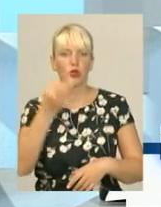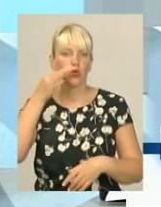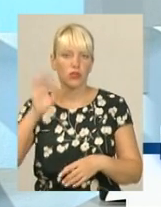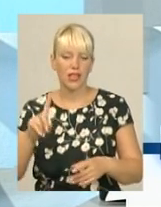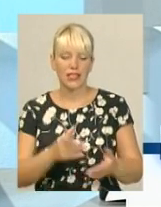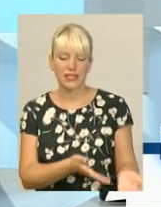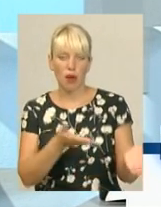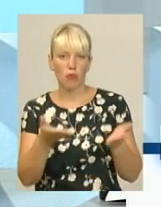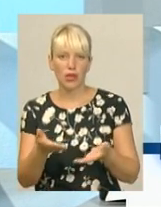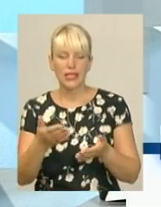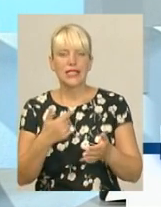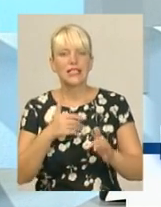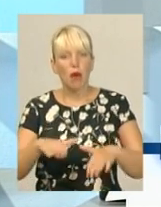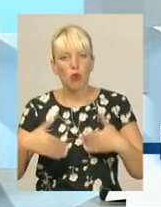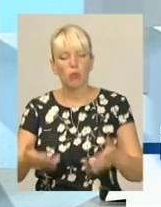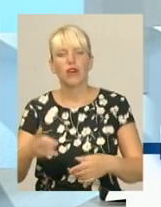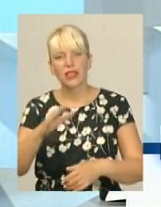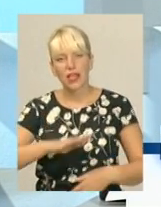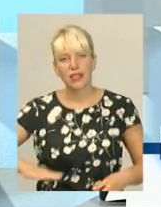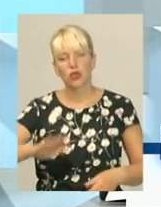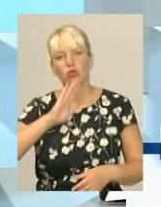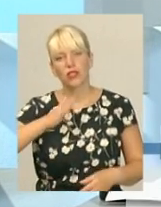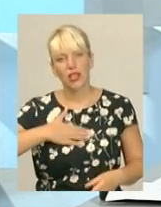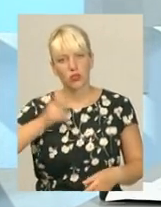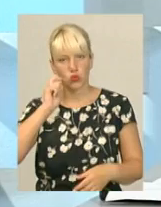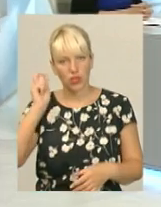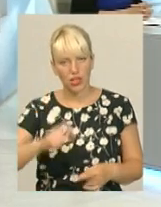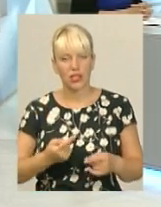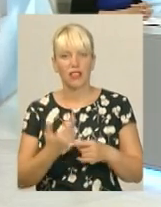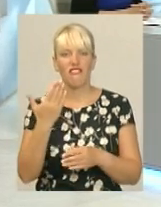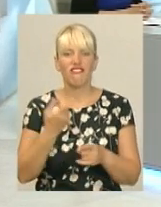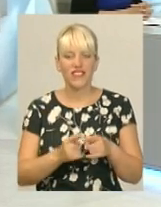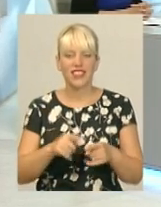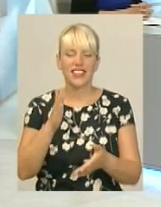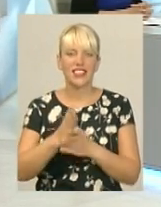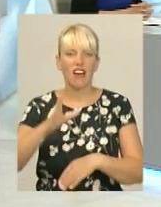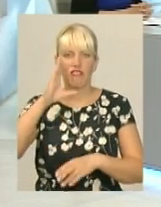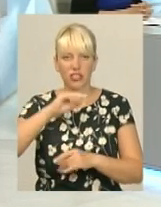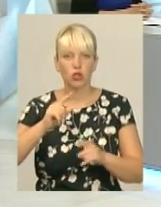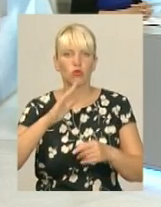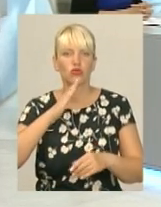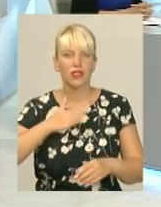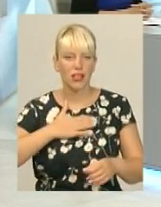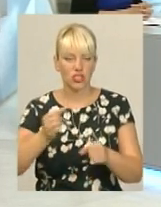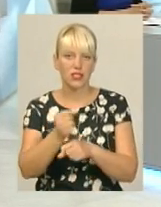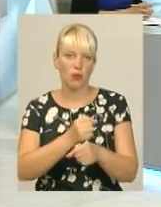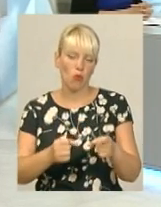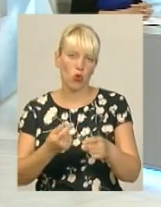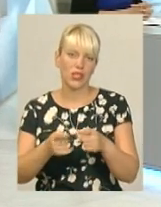території нашої області, на території України, він є надзвичайно ефективним, тому що наша зброя – це слово.